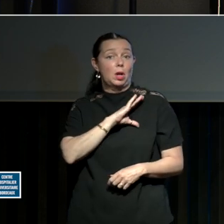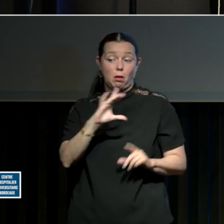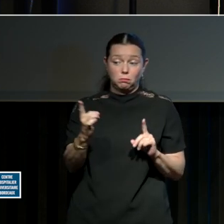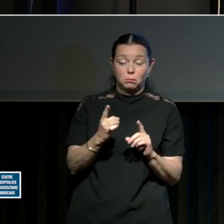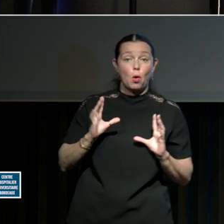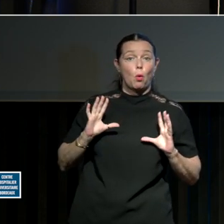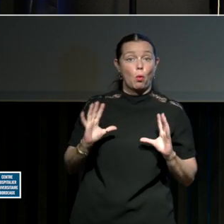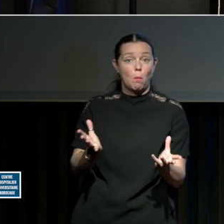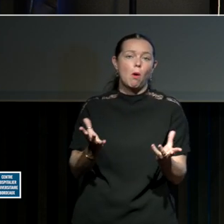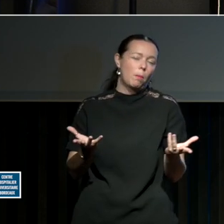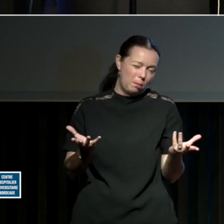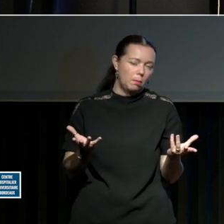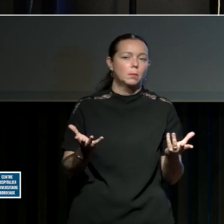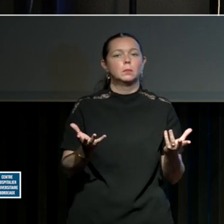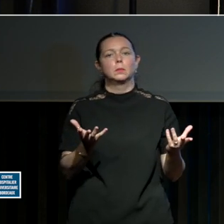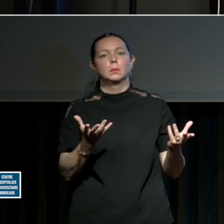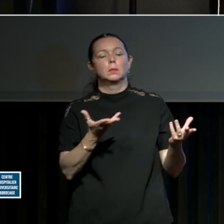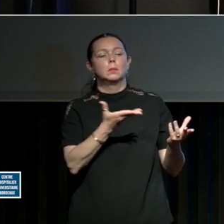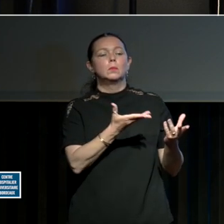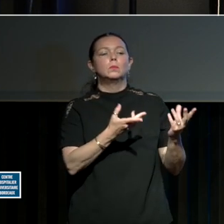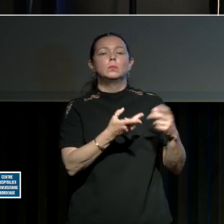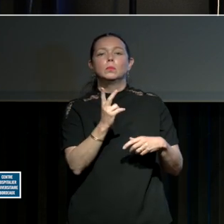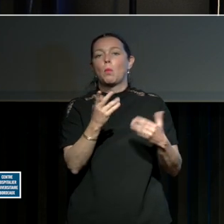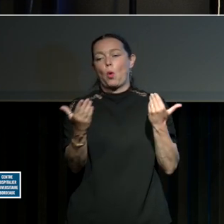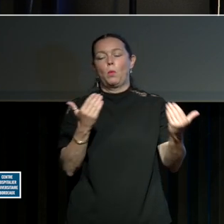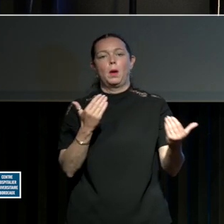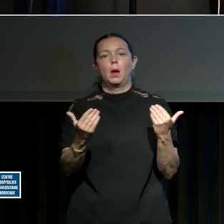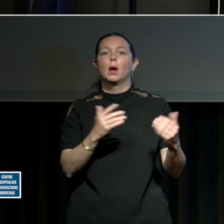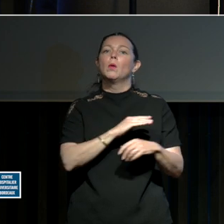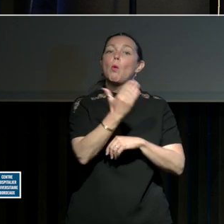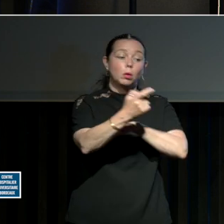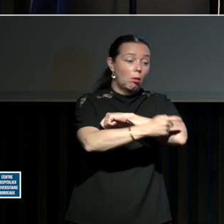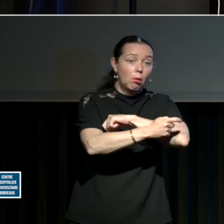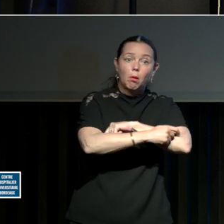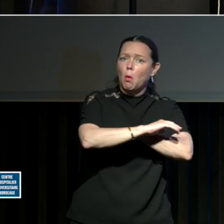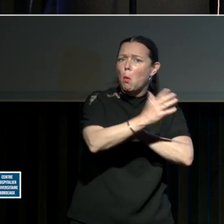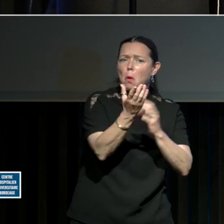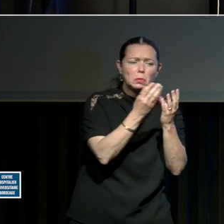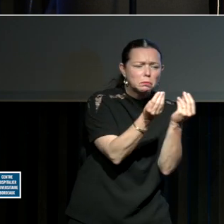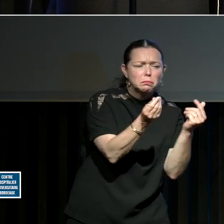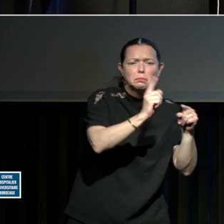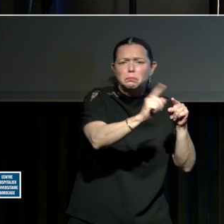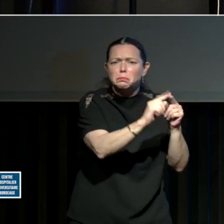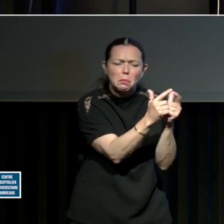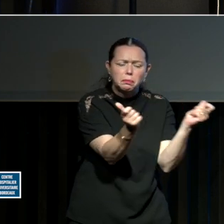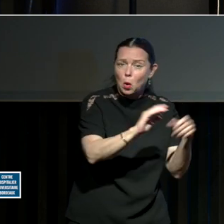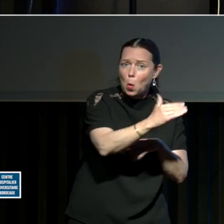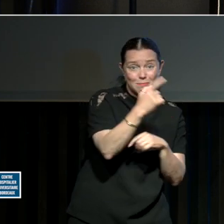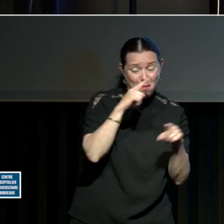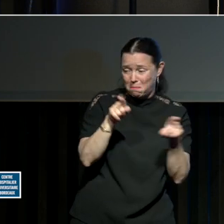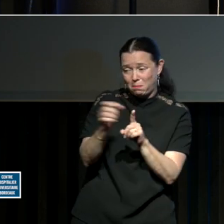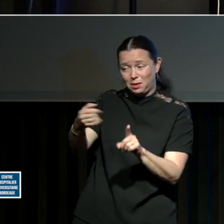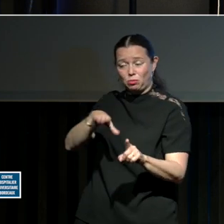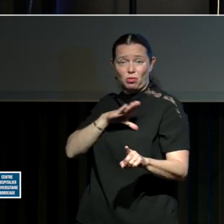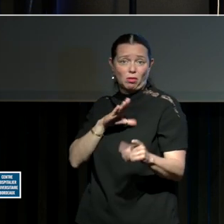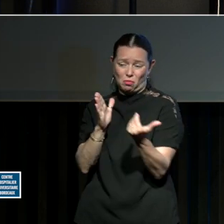et comparables à ce qu'on met en place dans les autres formes d'addiction. Donc, il est important de pouvoir